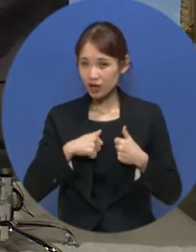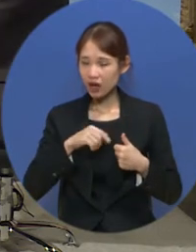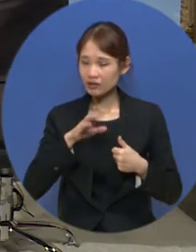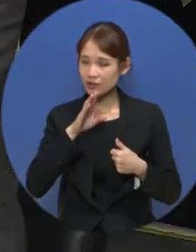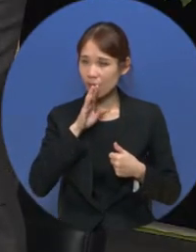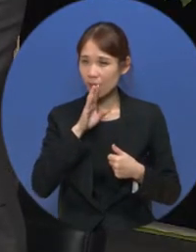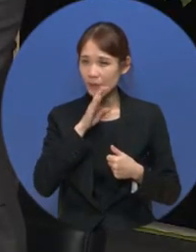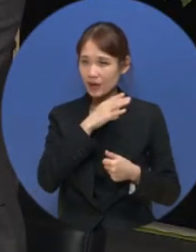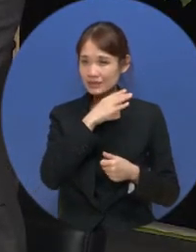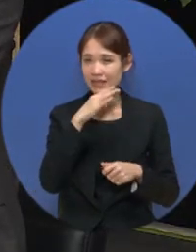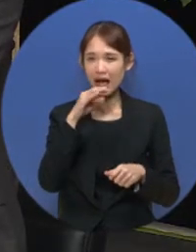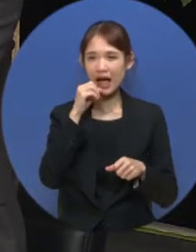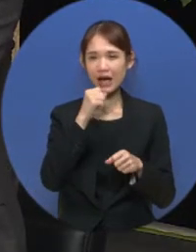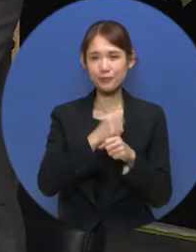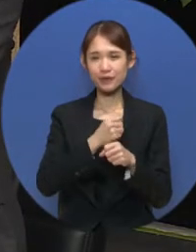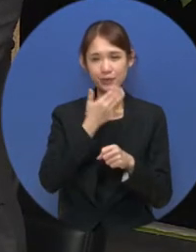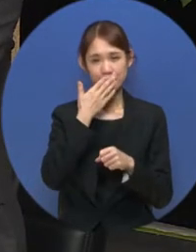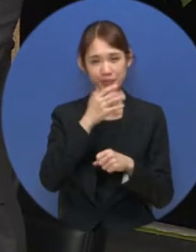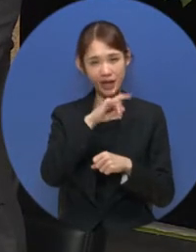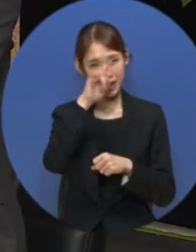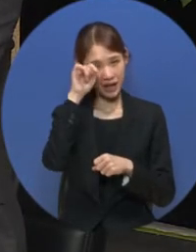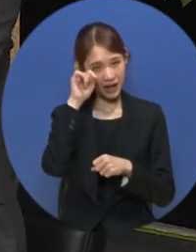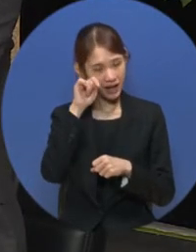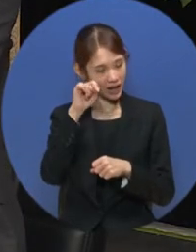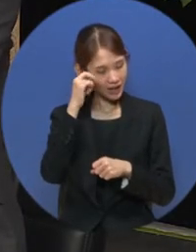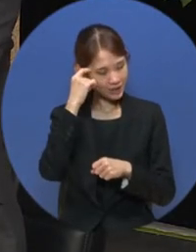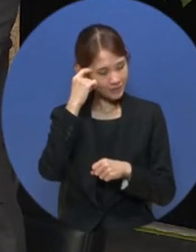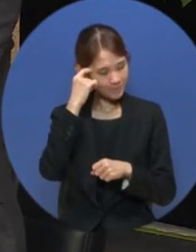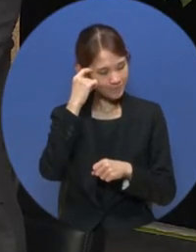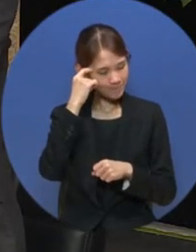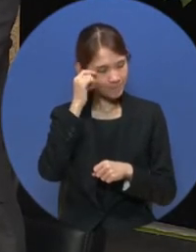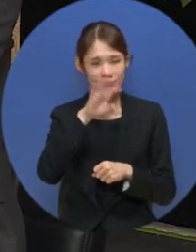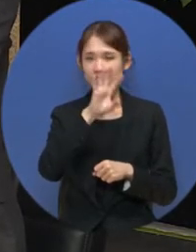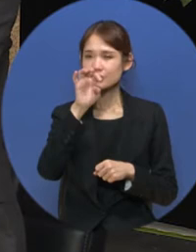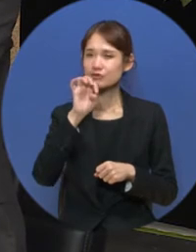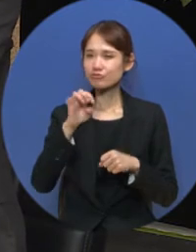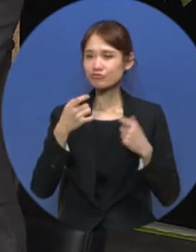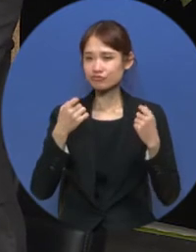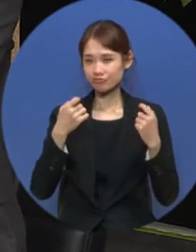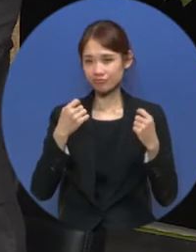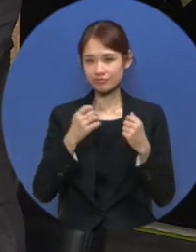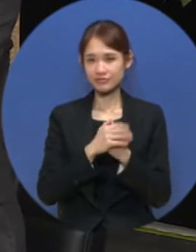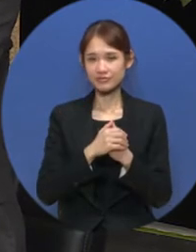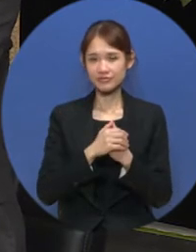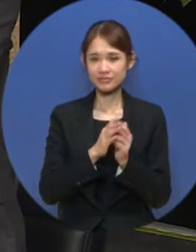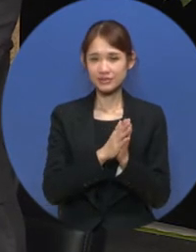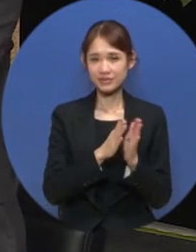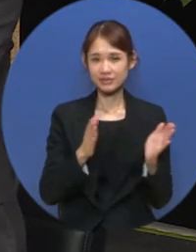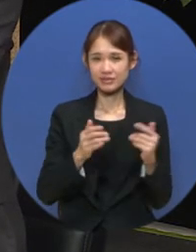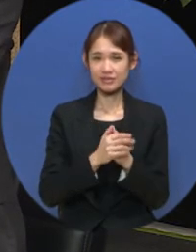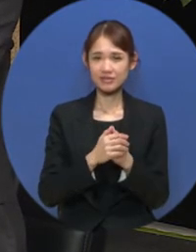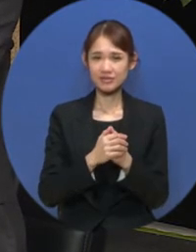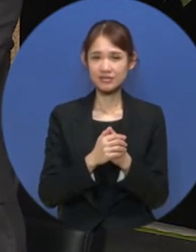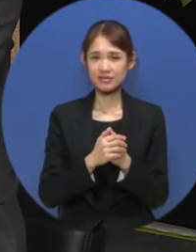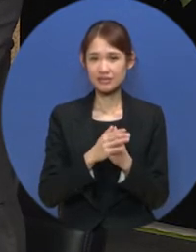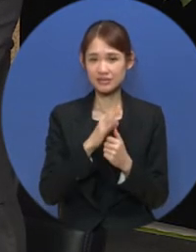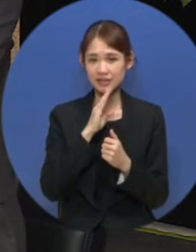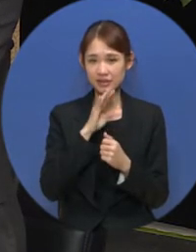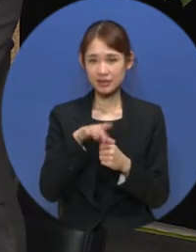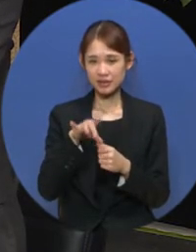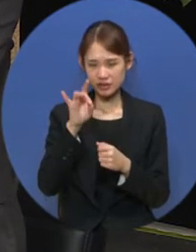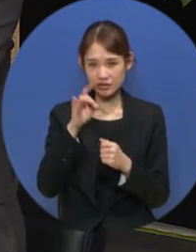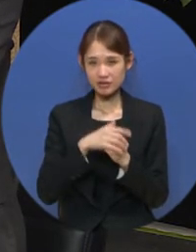의류가 네. 아, 과연 제대로 만들어졌을까? 라는 이제 그런 의문을 가지고 시작을 하게 됐는데요. 사실